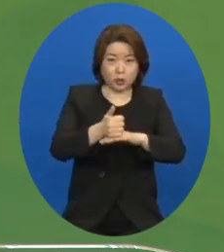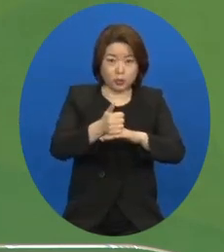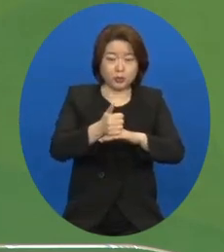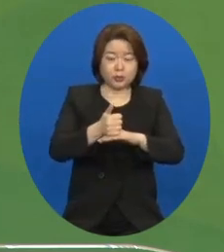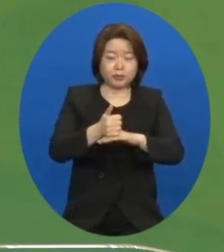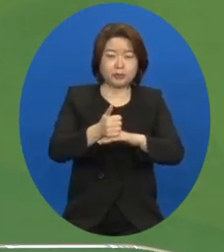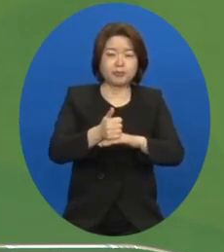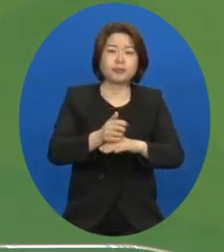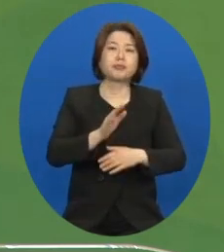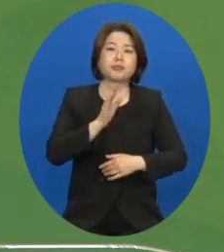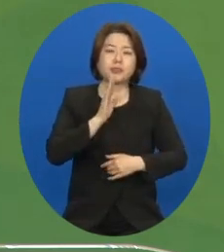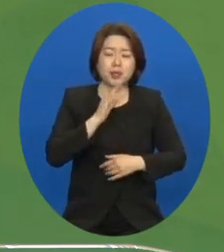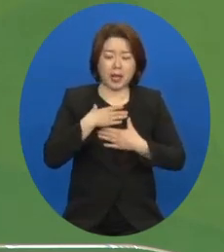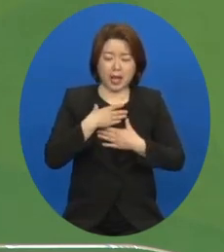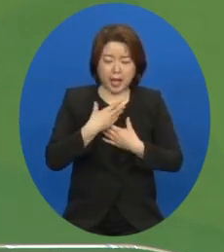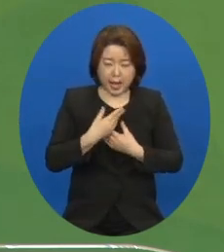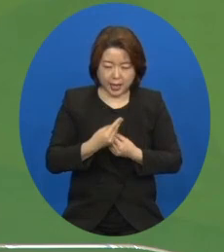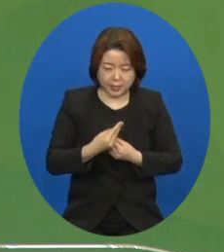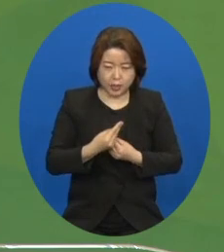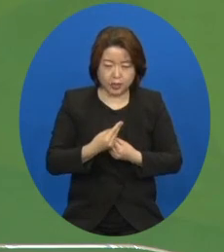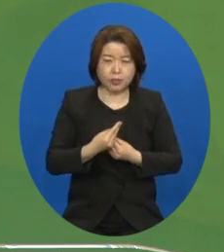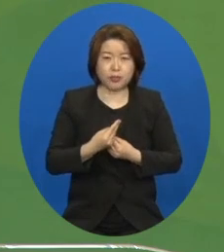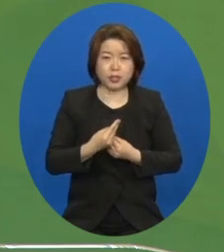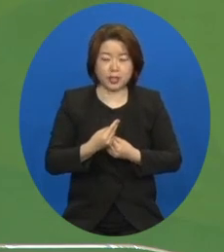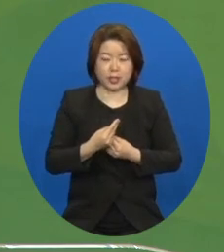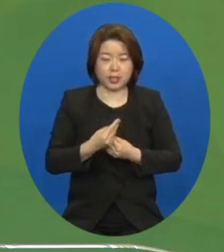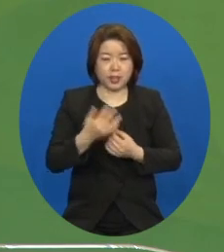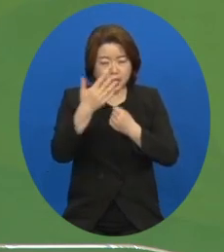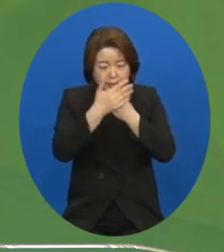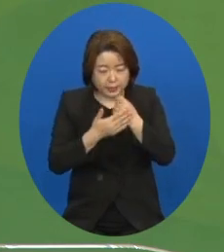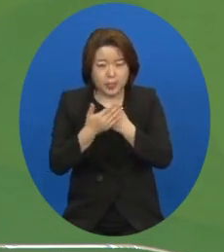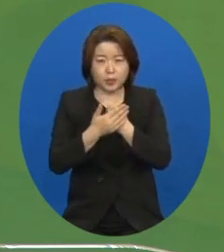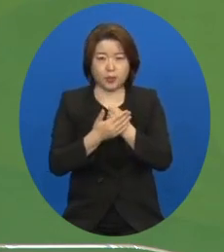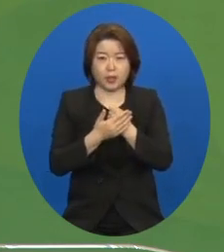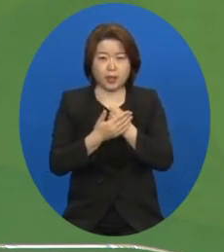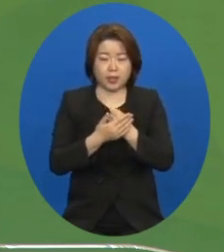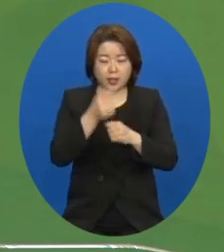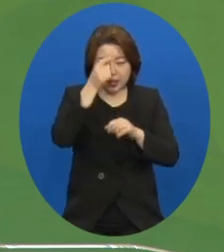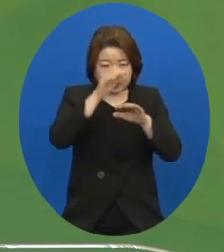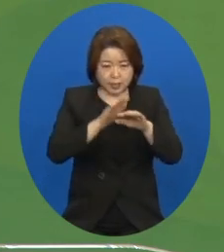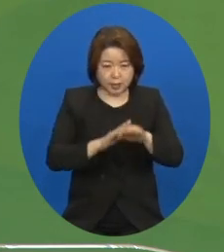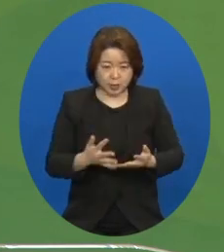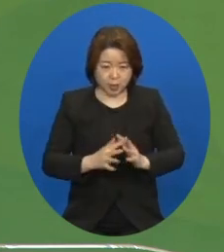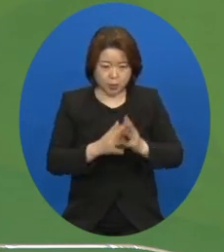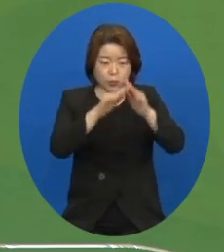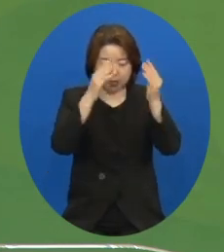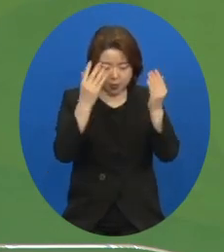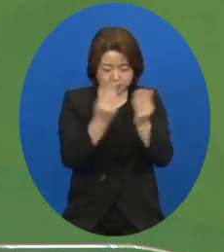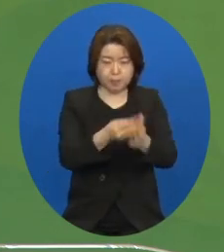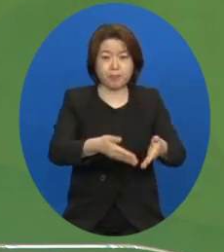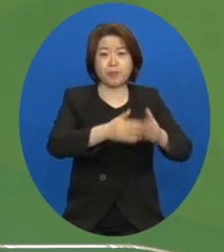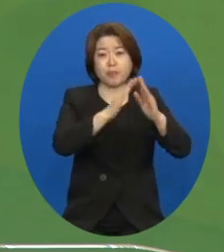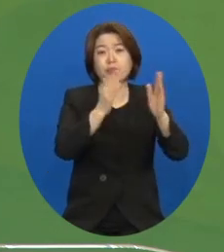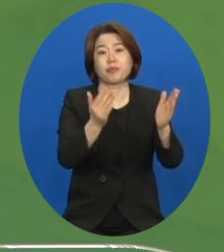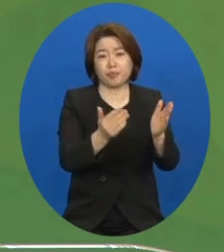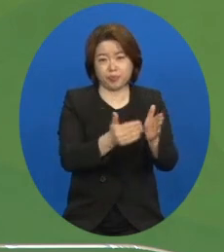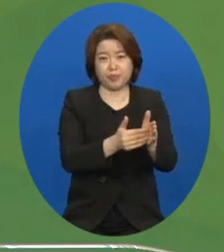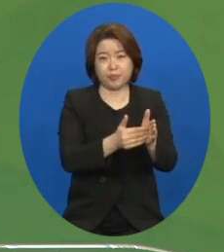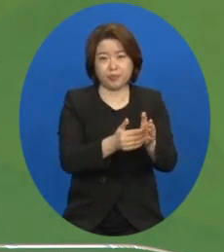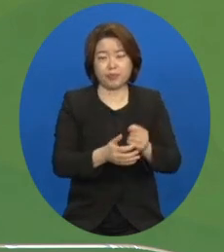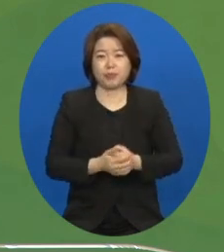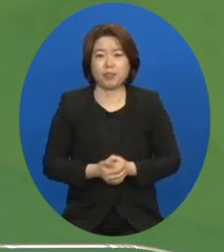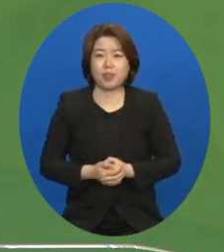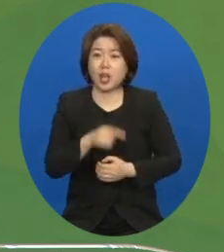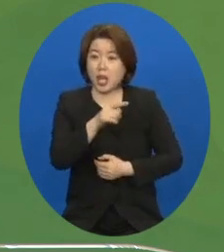정말 안전사고 없이 정말 은혜롭게 예배당 공사가 끝났죠. 그때 그